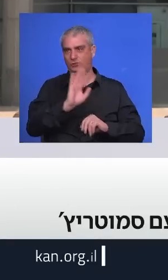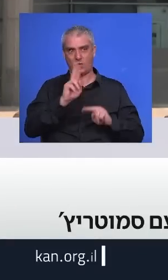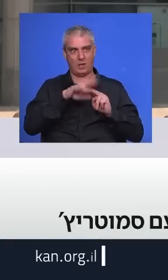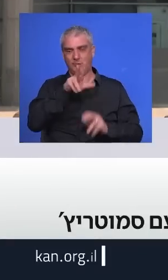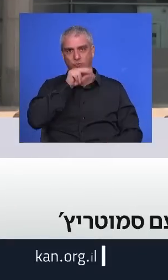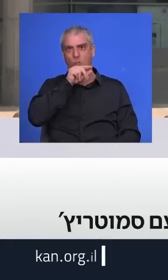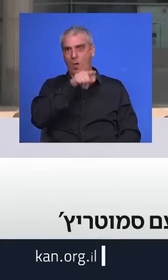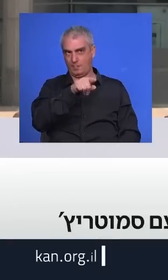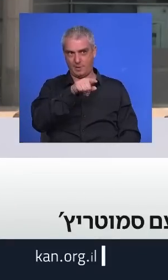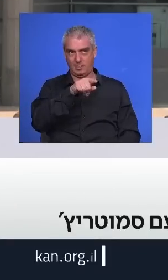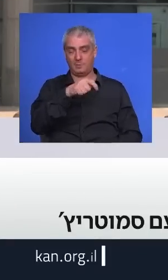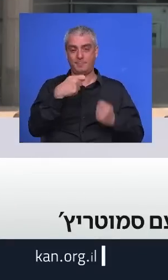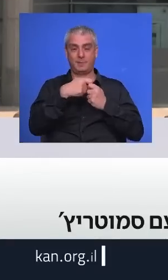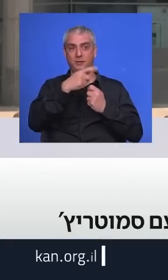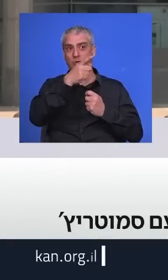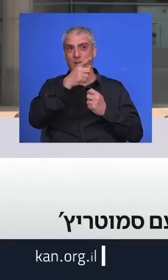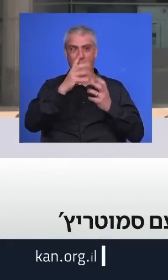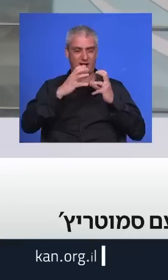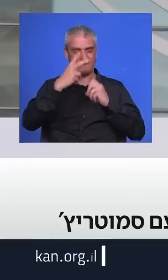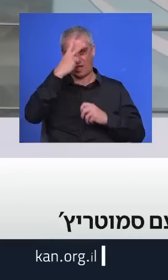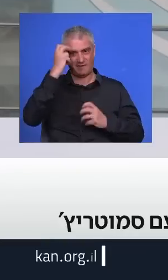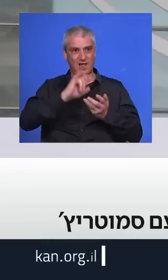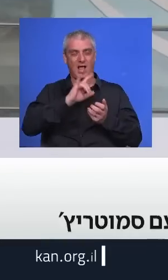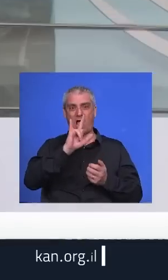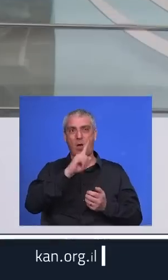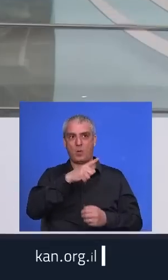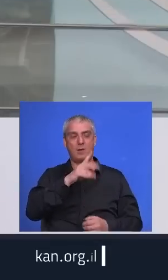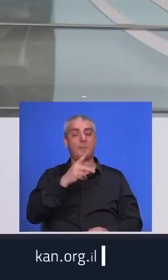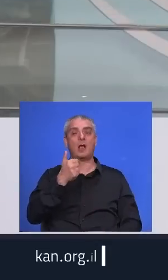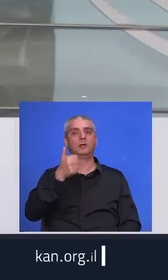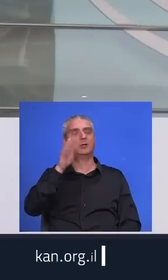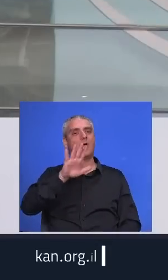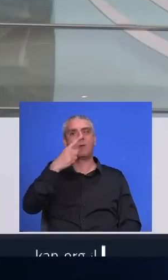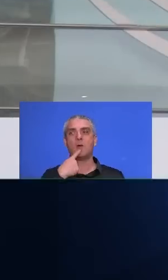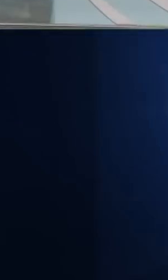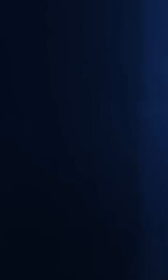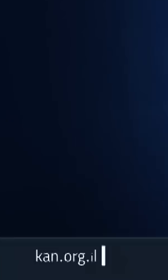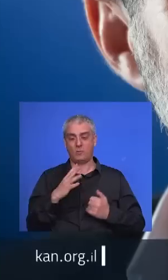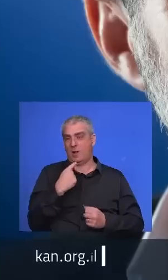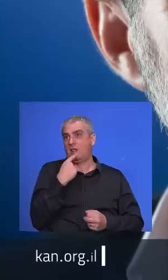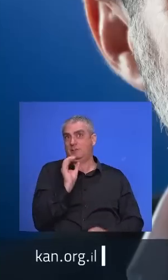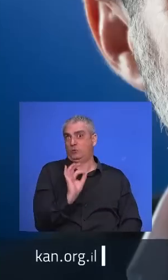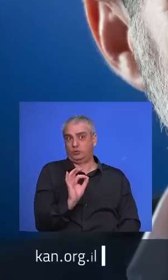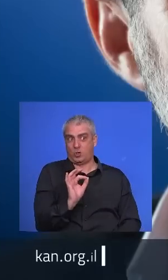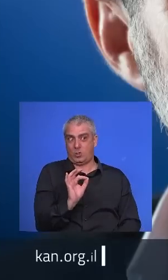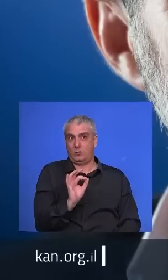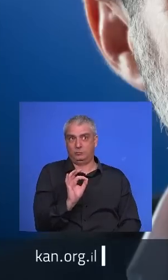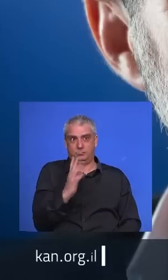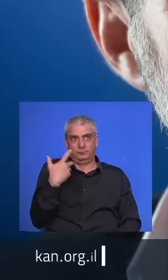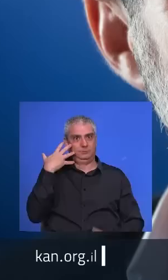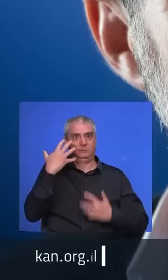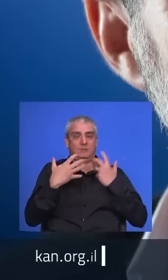שלו בעניין חווארה. בואי נראה מה גורמים באירופה אומרים לנו היום על ההתבטאות הזאת שבהחלט מעוררת